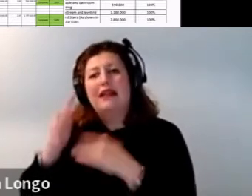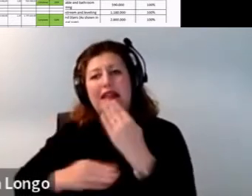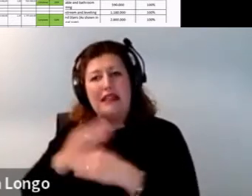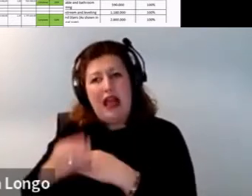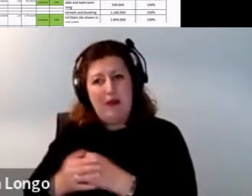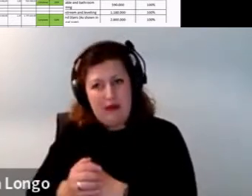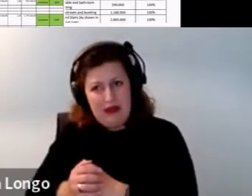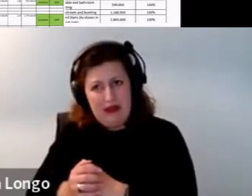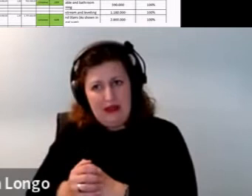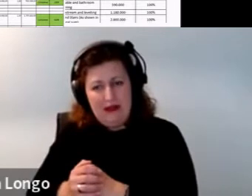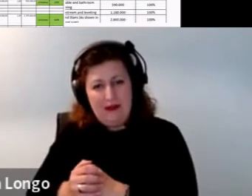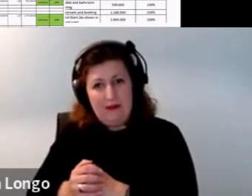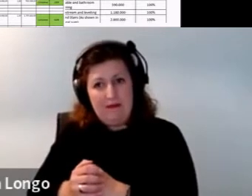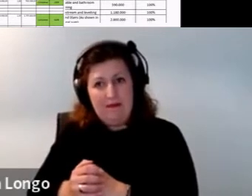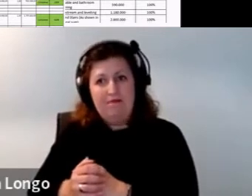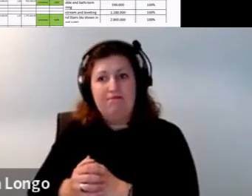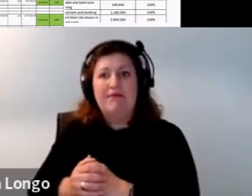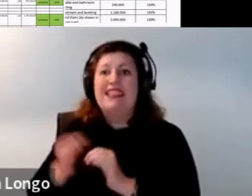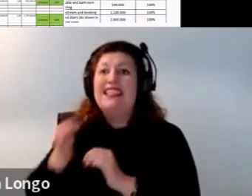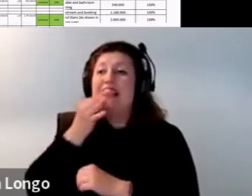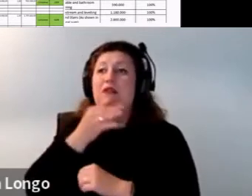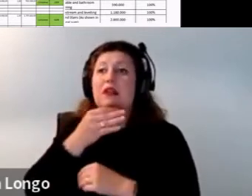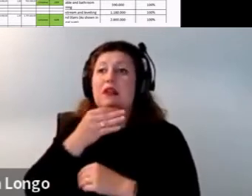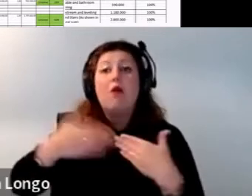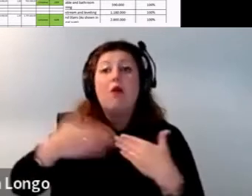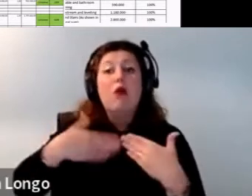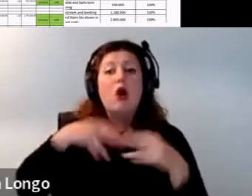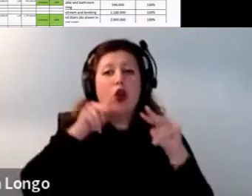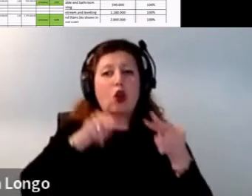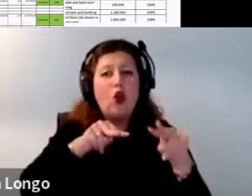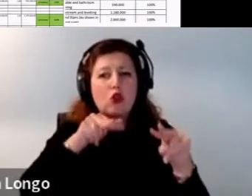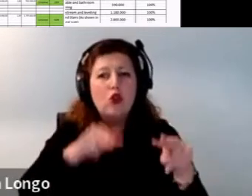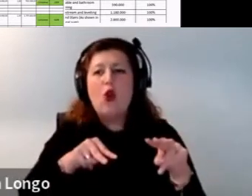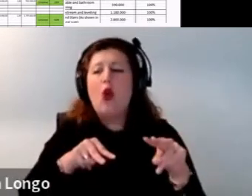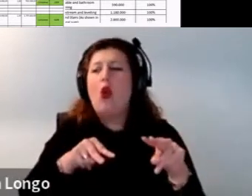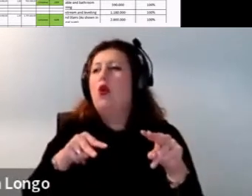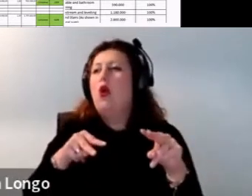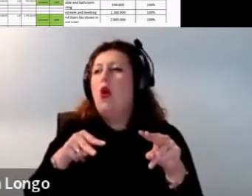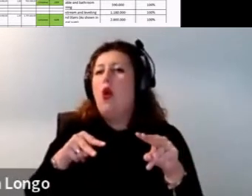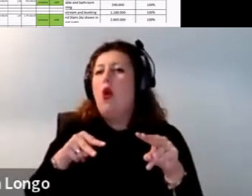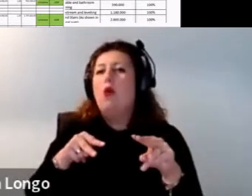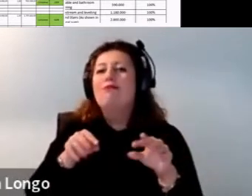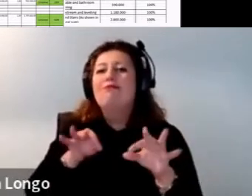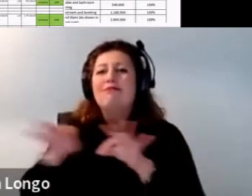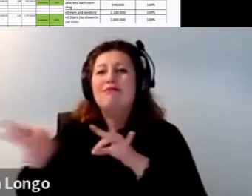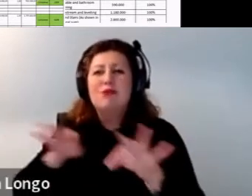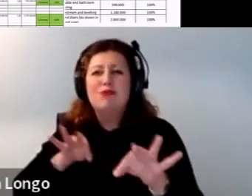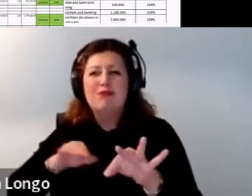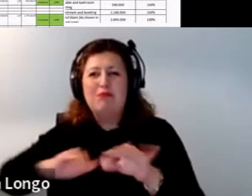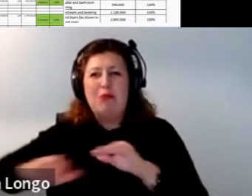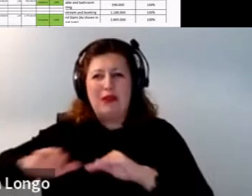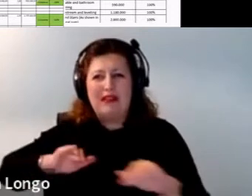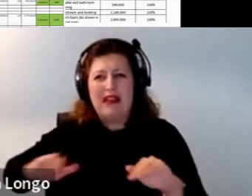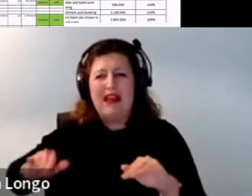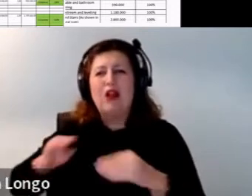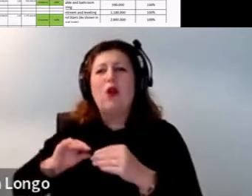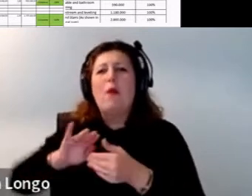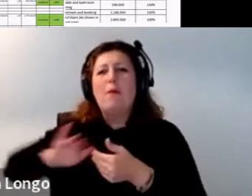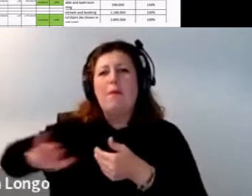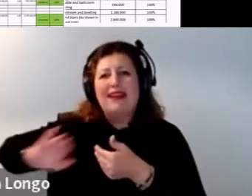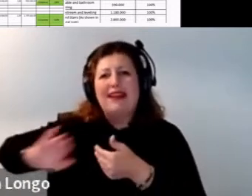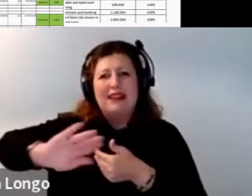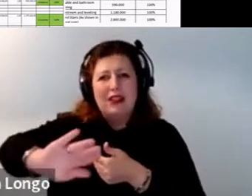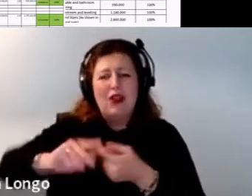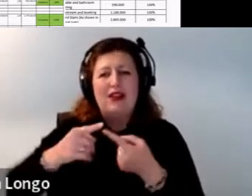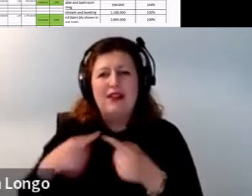aggiungere rampe, controllare porte, spostare partizioni, controllare La maggior parte delle modifiche, onestamente, è